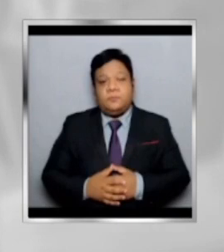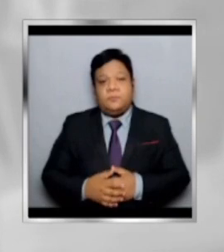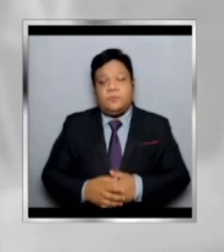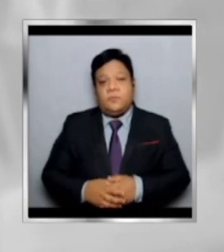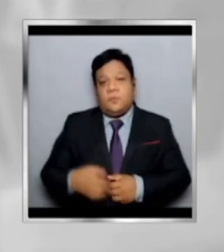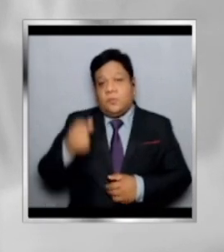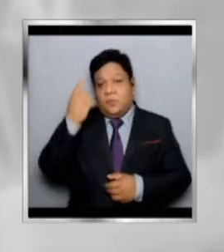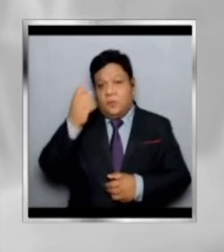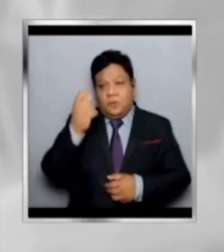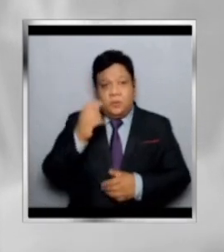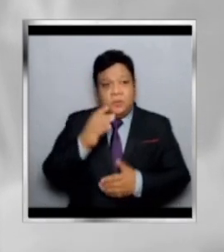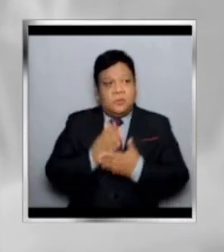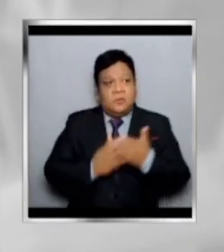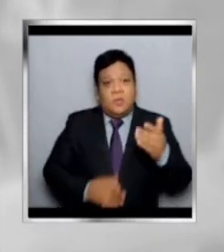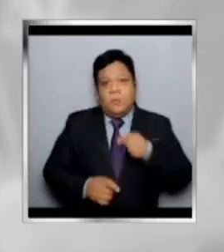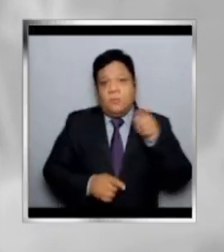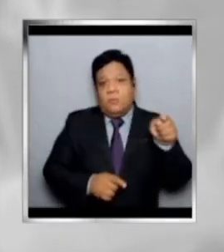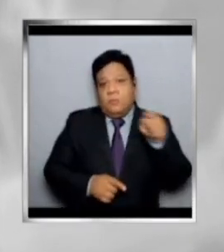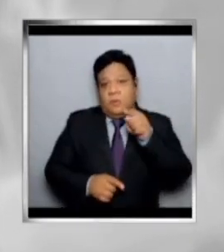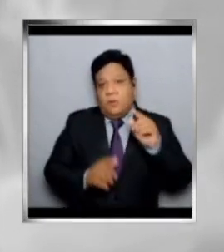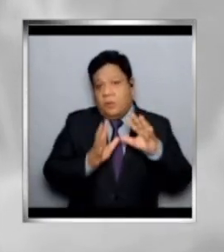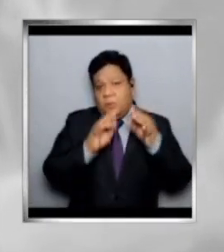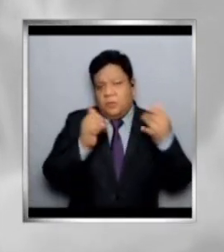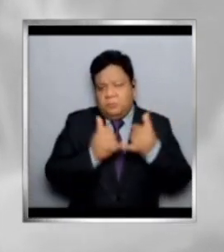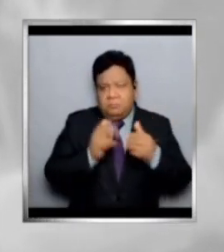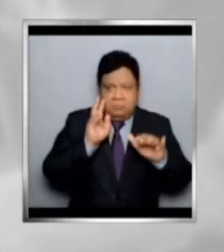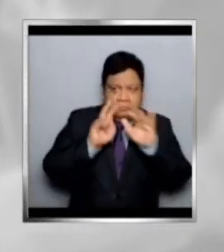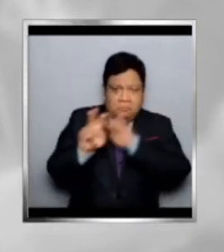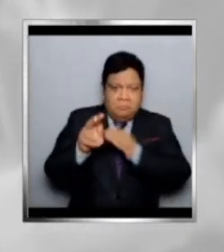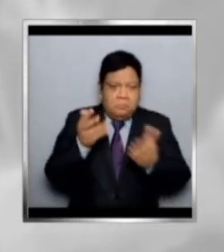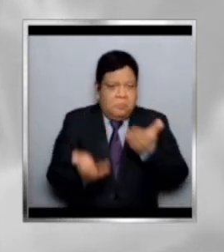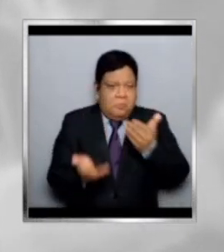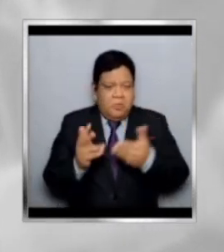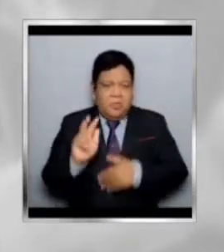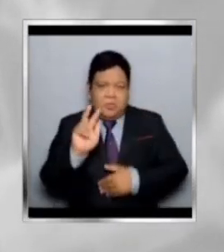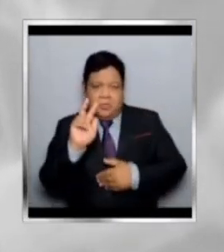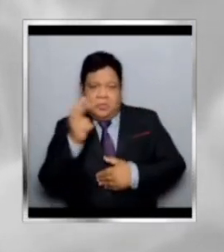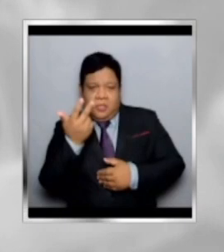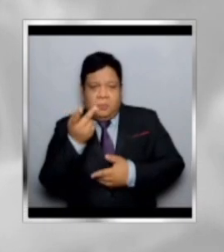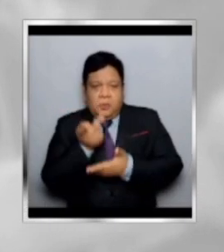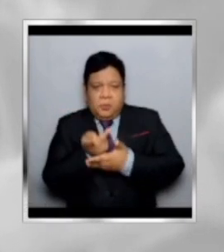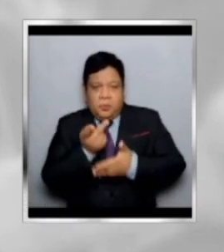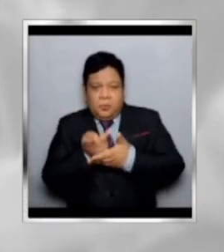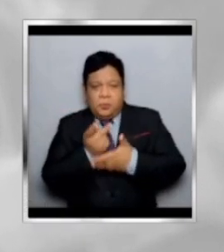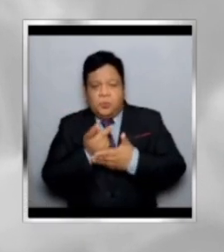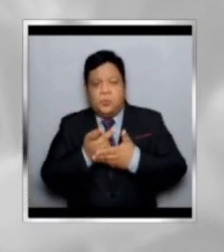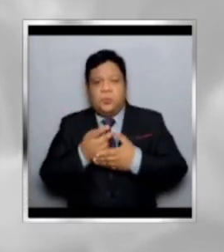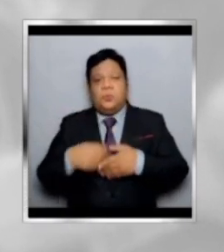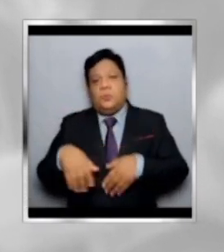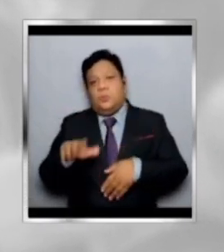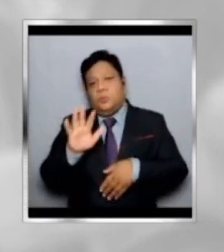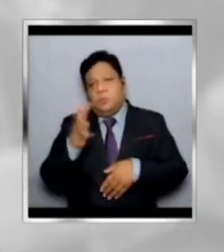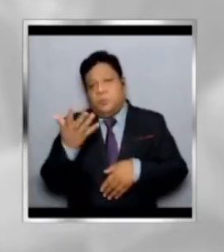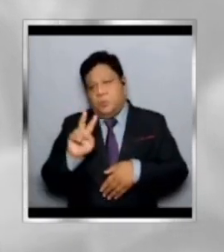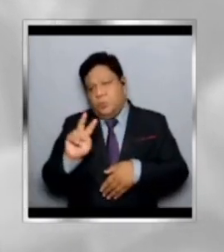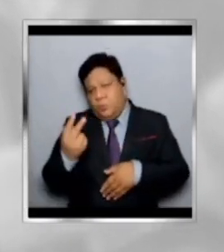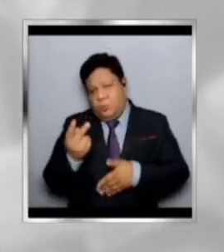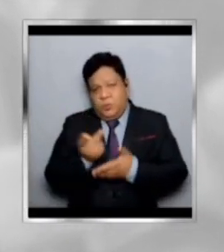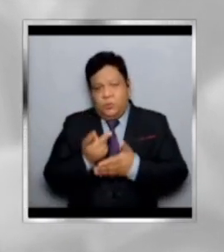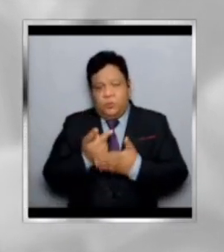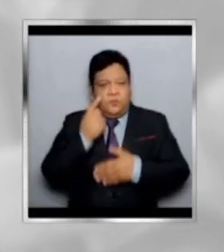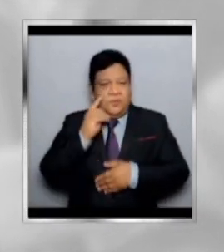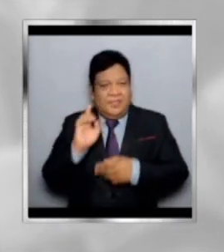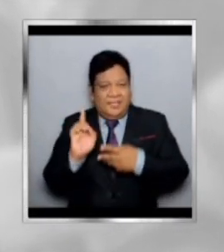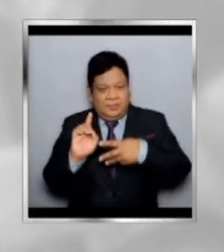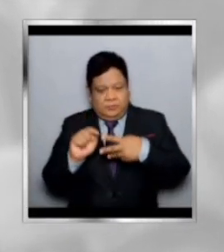ng ilang oil industry source, hanggang 3 pesos at 30 centavos sa gasolina at hanggang 2 pesos naman sa diesel. Ang kay